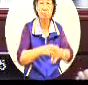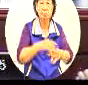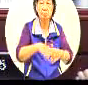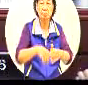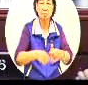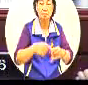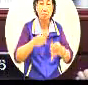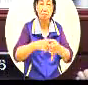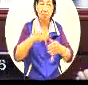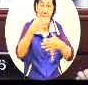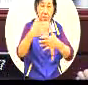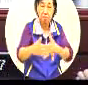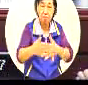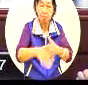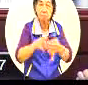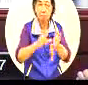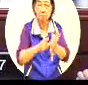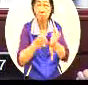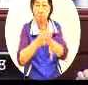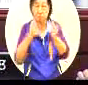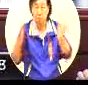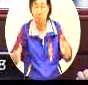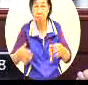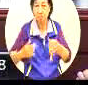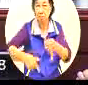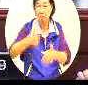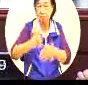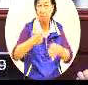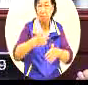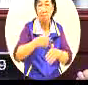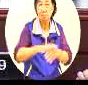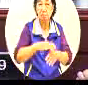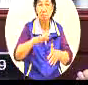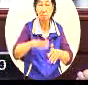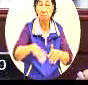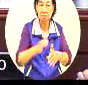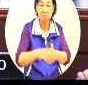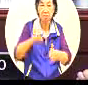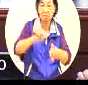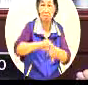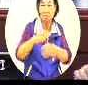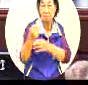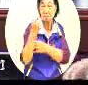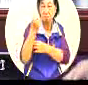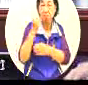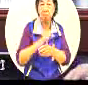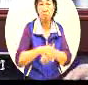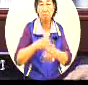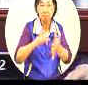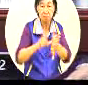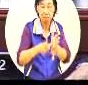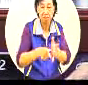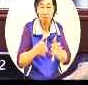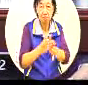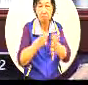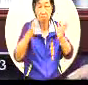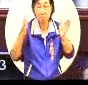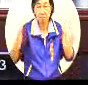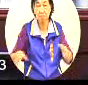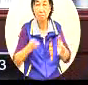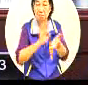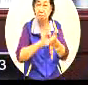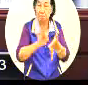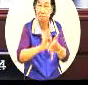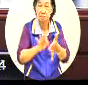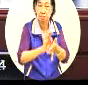意加强在整个那里过港隧道供于加强各方面要延长它的这个使用期